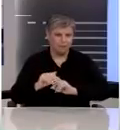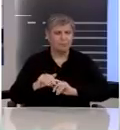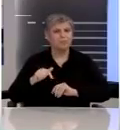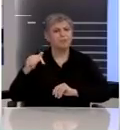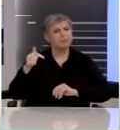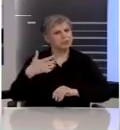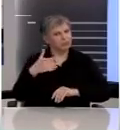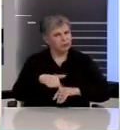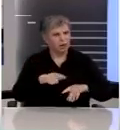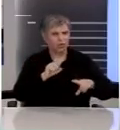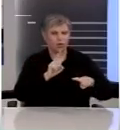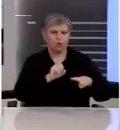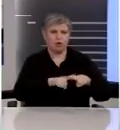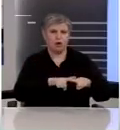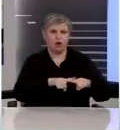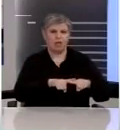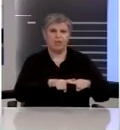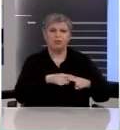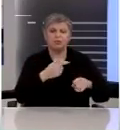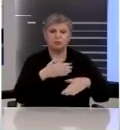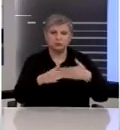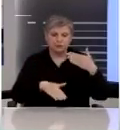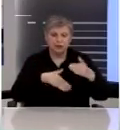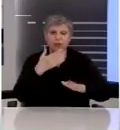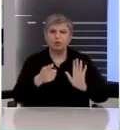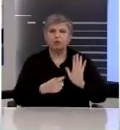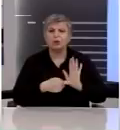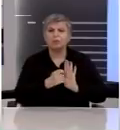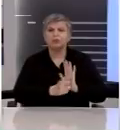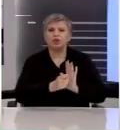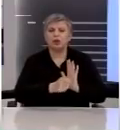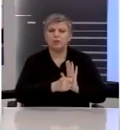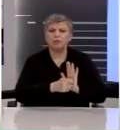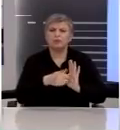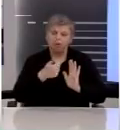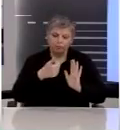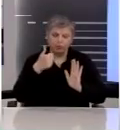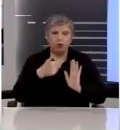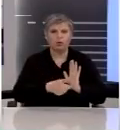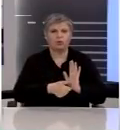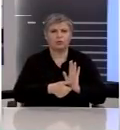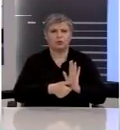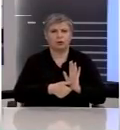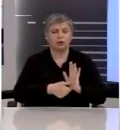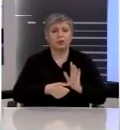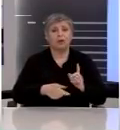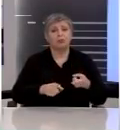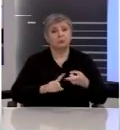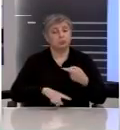προέβη στις προβλεπόμενες διαδικασίες για να διαπιστώσει την αυθεντικότητα αυτής της